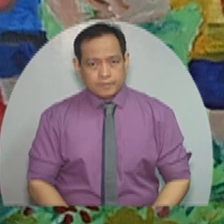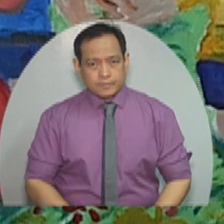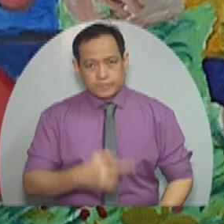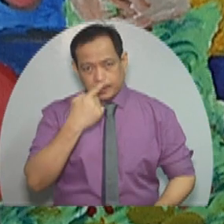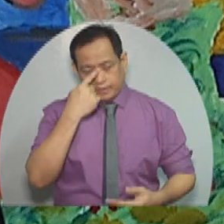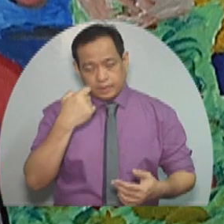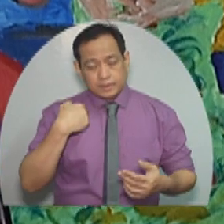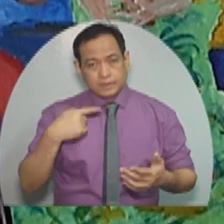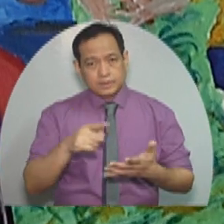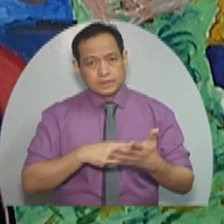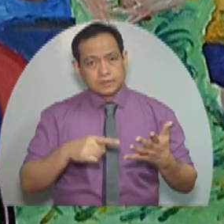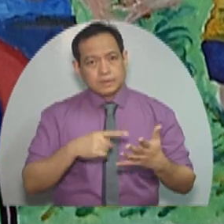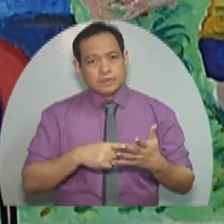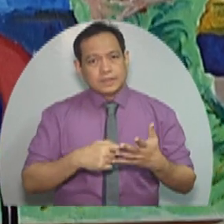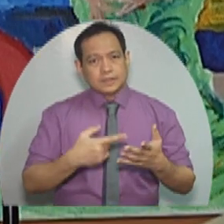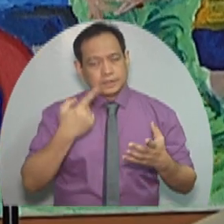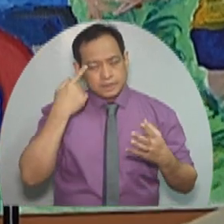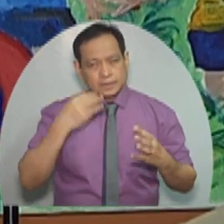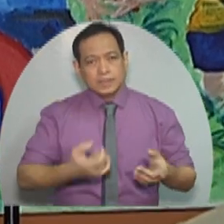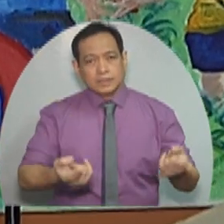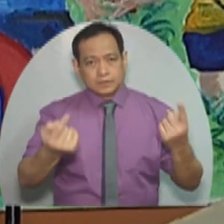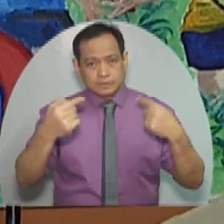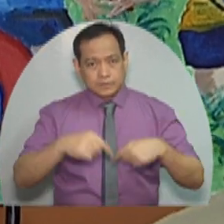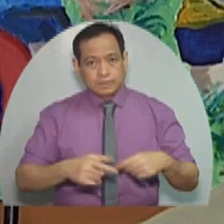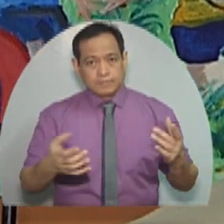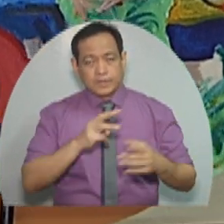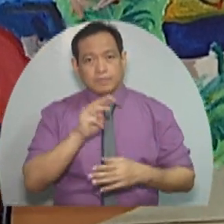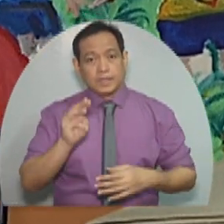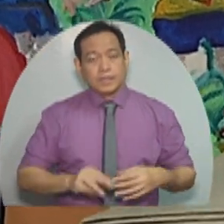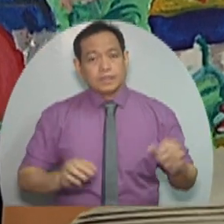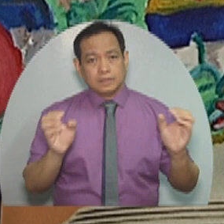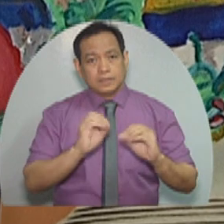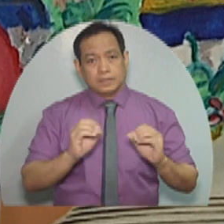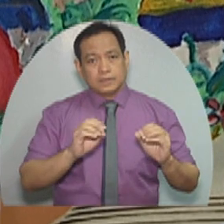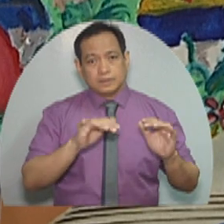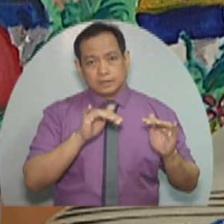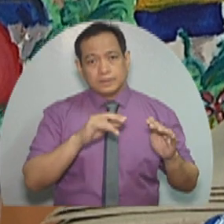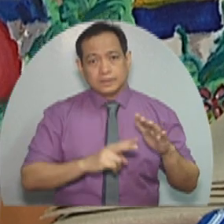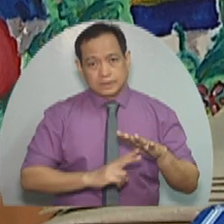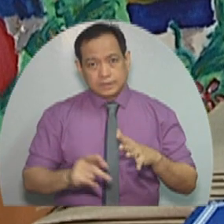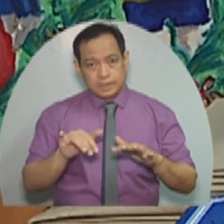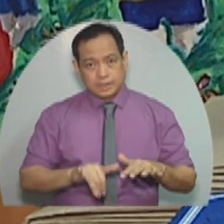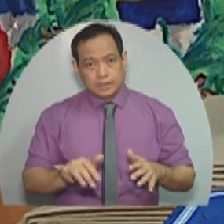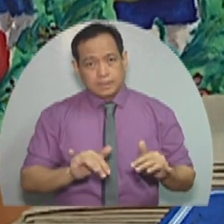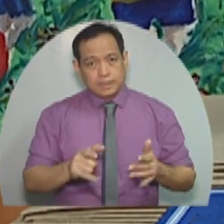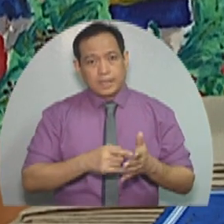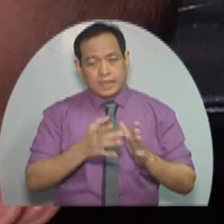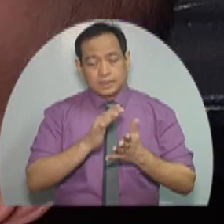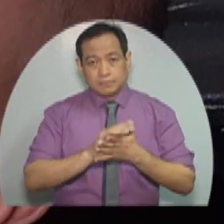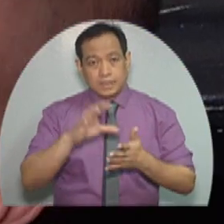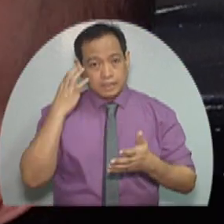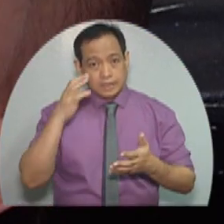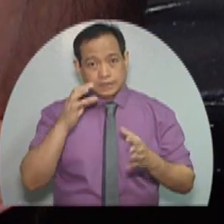eh. Kasi nagsapalarang din kami dito sa Manila eh. Wala pong matutuluyan. Nakiusap pa po kasi ako